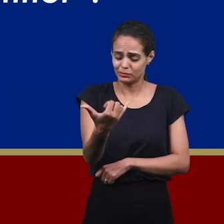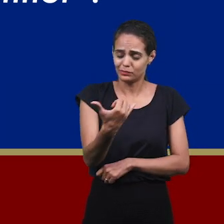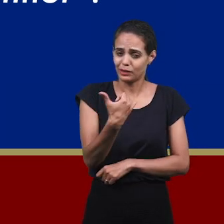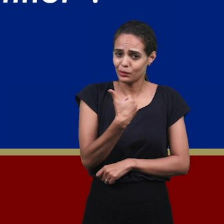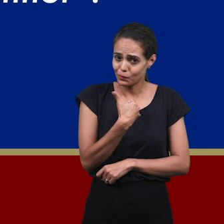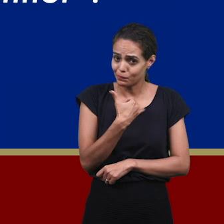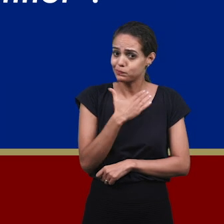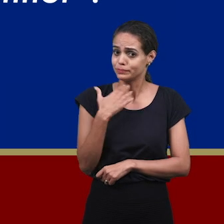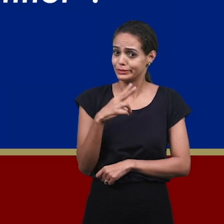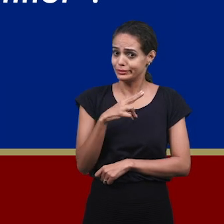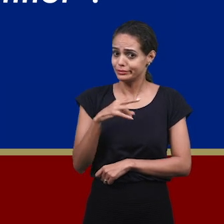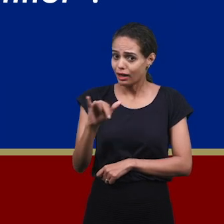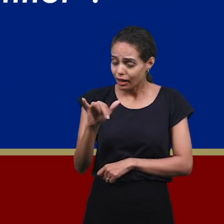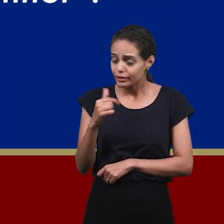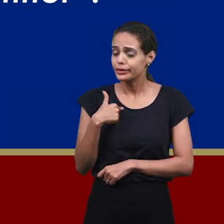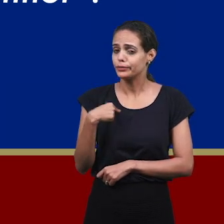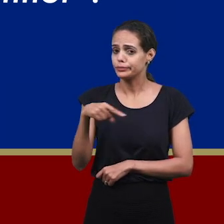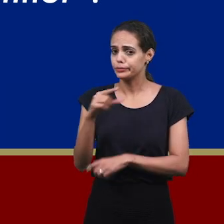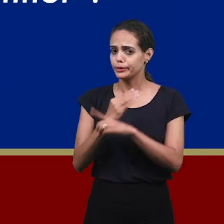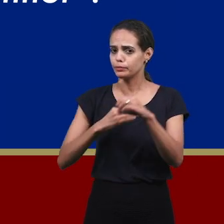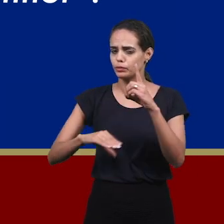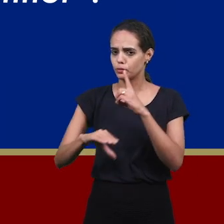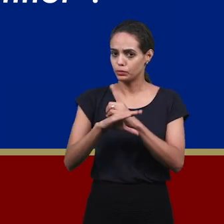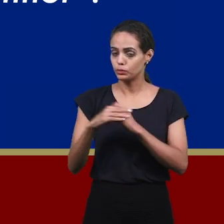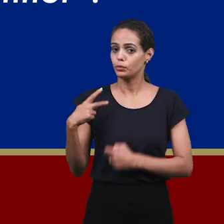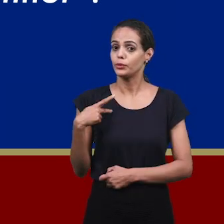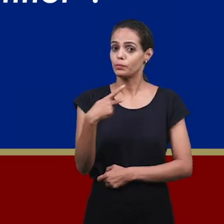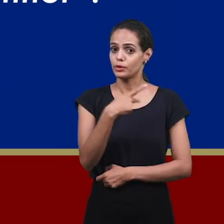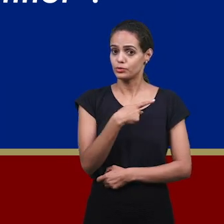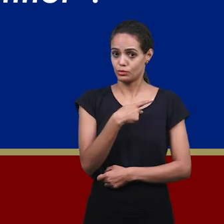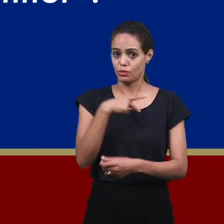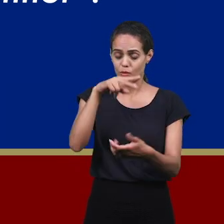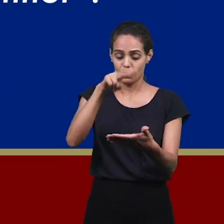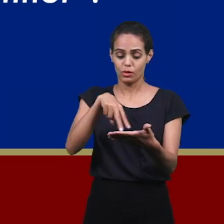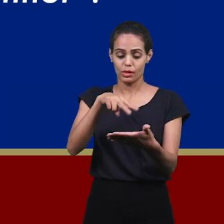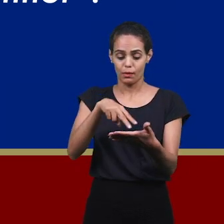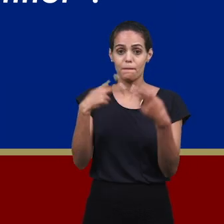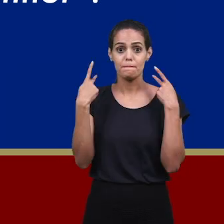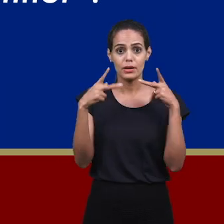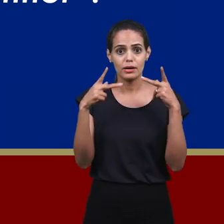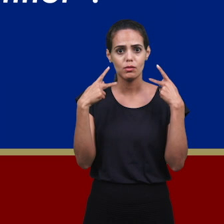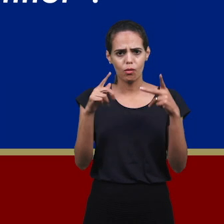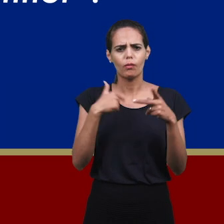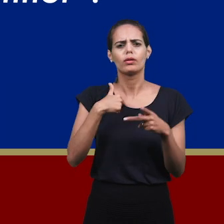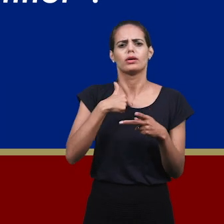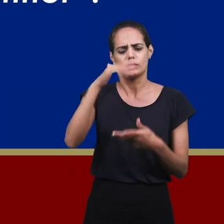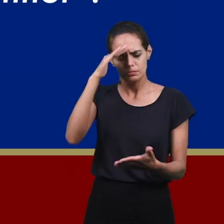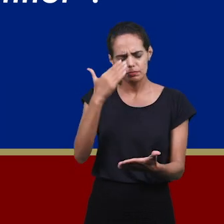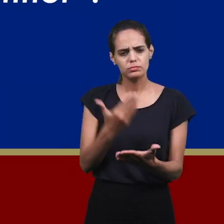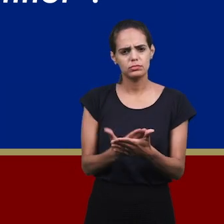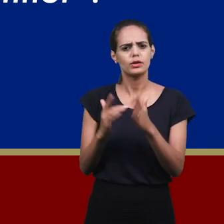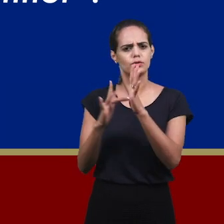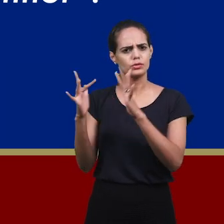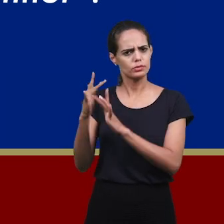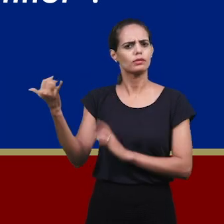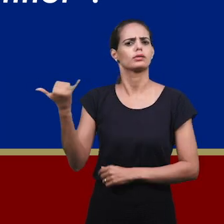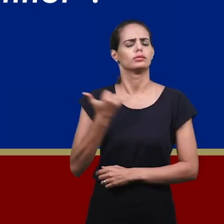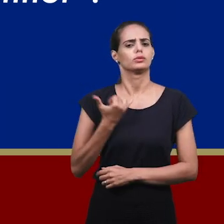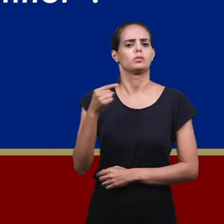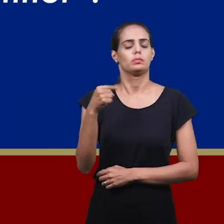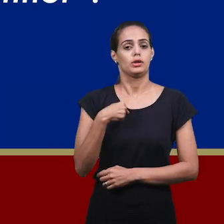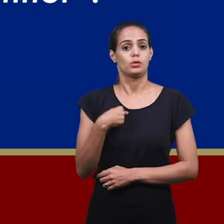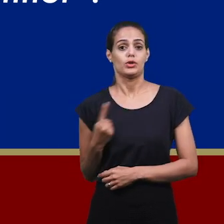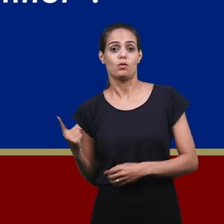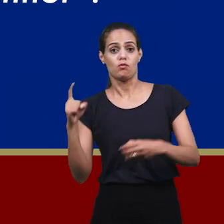et le pasteur a prêché ce texte et j'ai cru que Jésus était en train de me parler. Je suis revenu à l'hôpital et ma